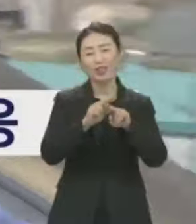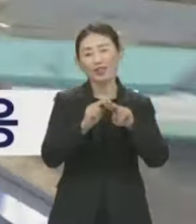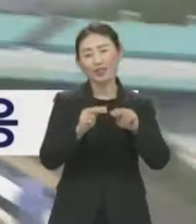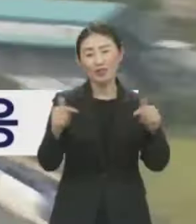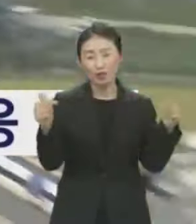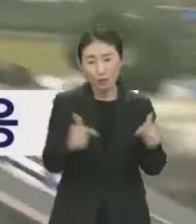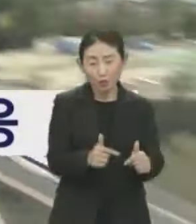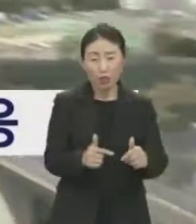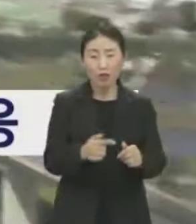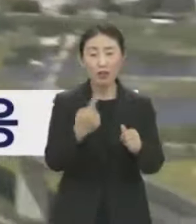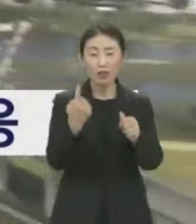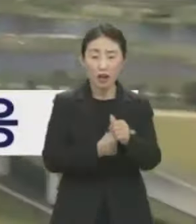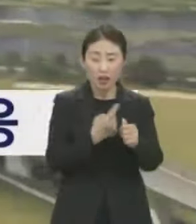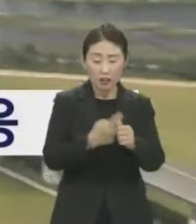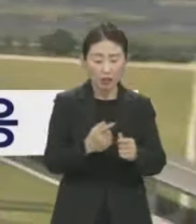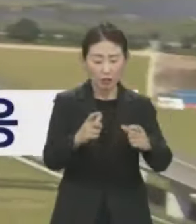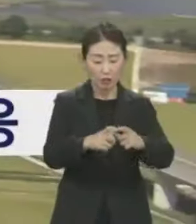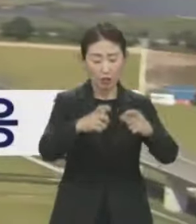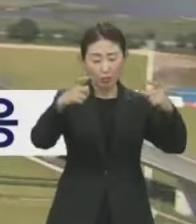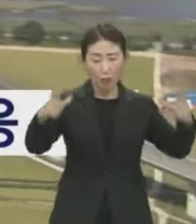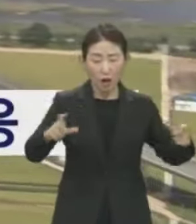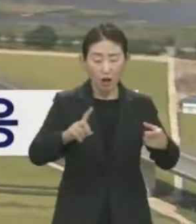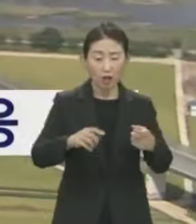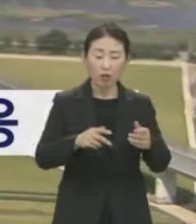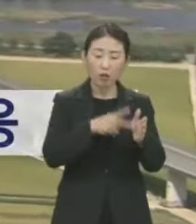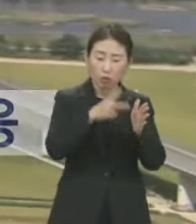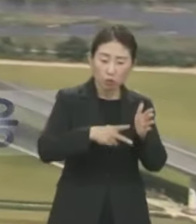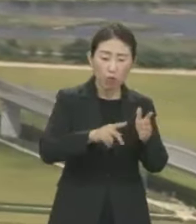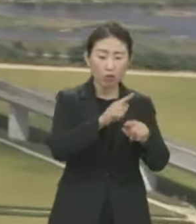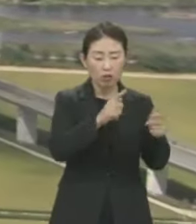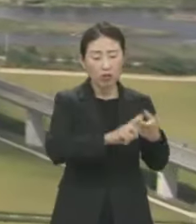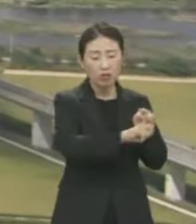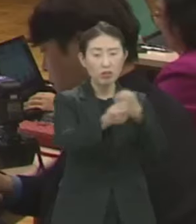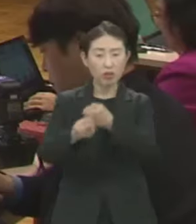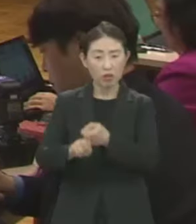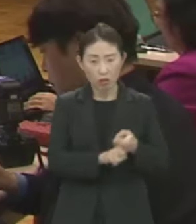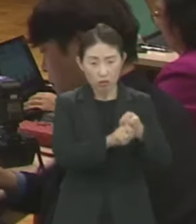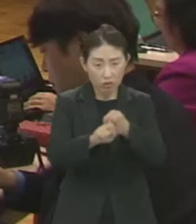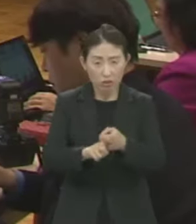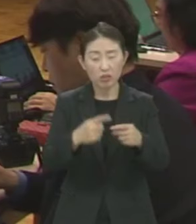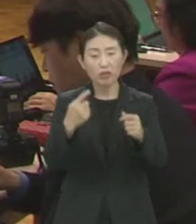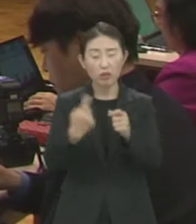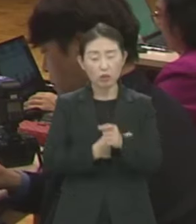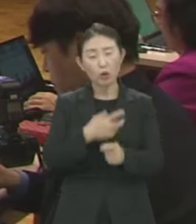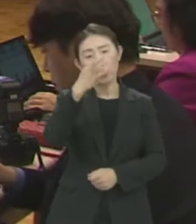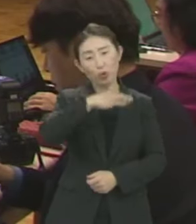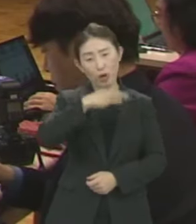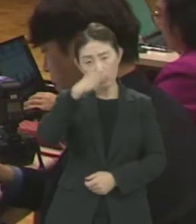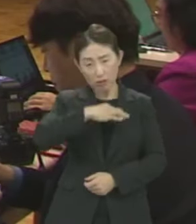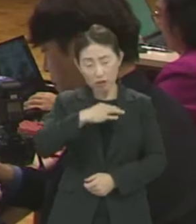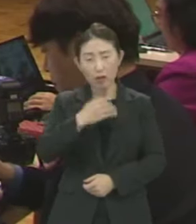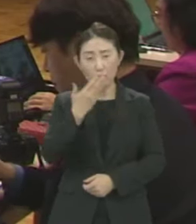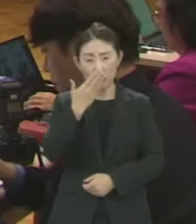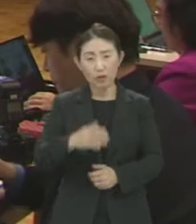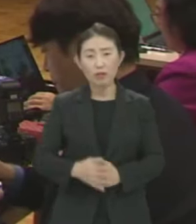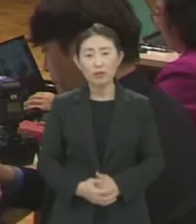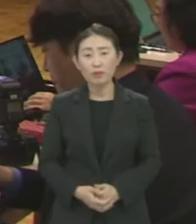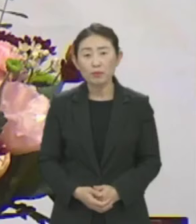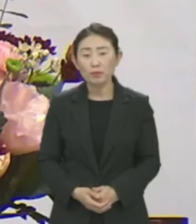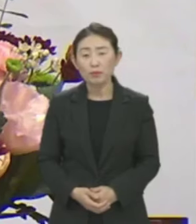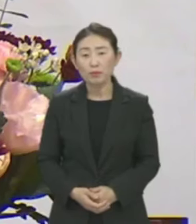자치단체 경제를 넘어서는 광역 교통망과 공공시설 확충 등 광역 행정 수요에 대한 효과적인 대응도 가능할